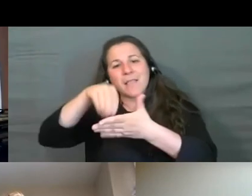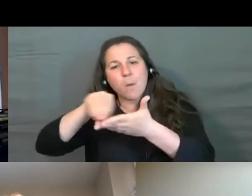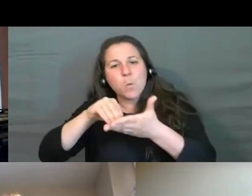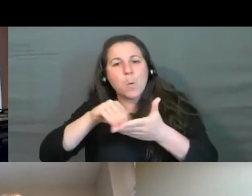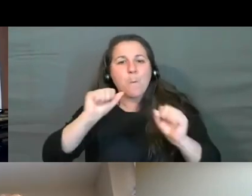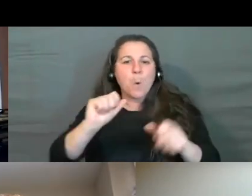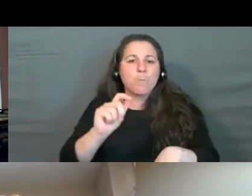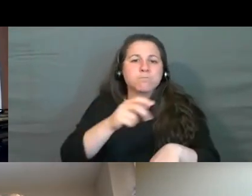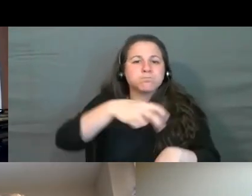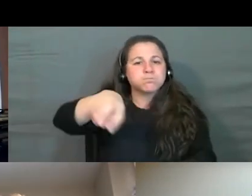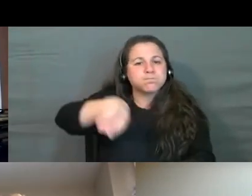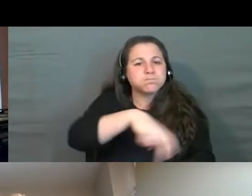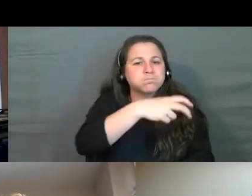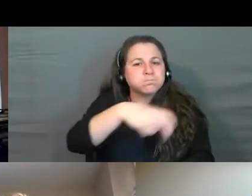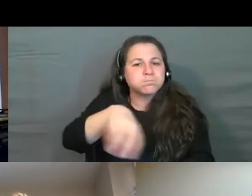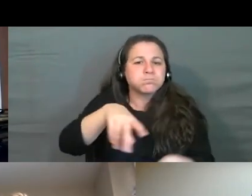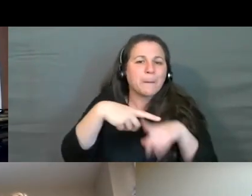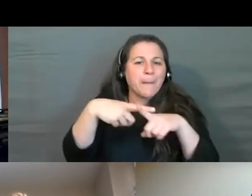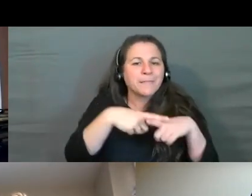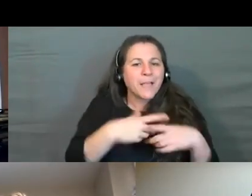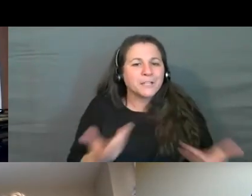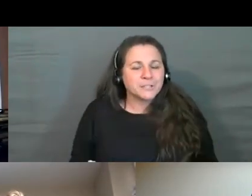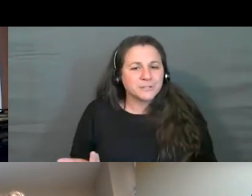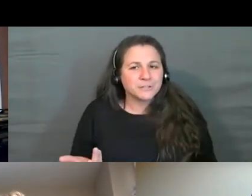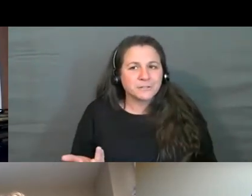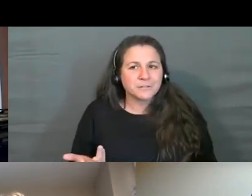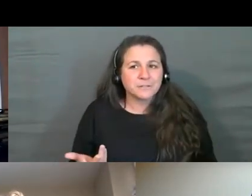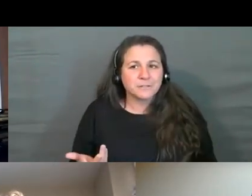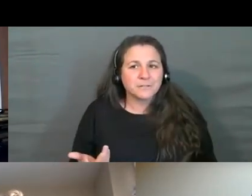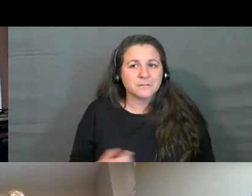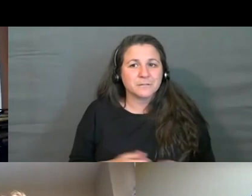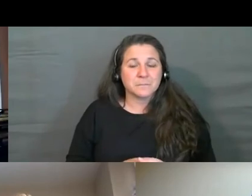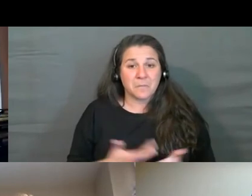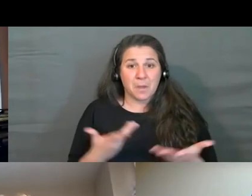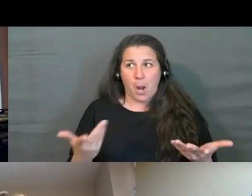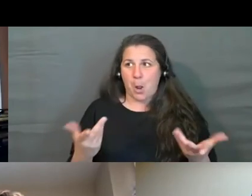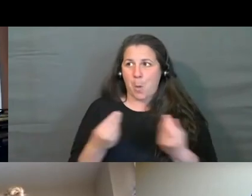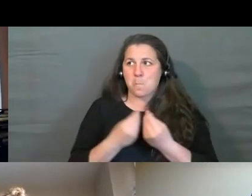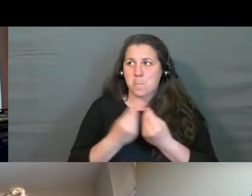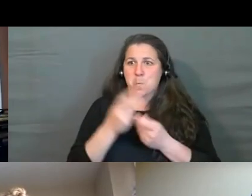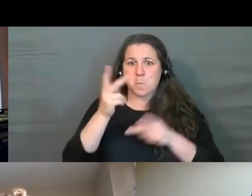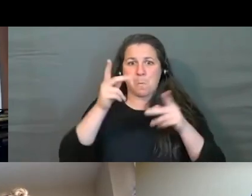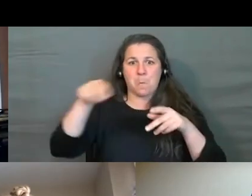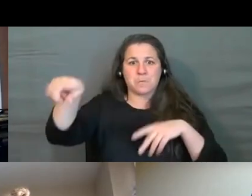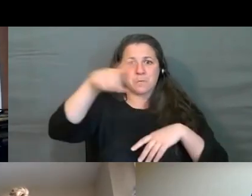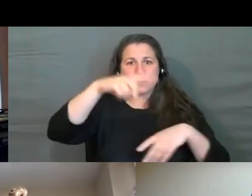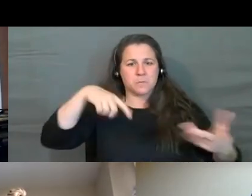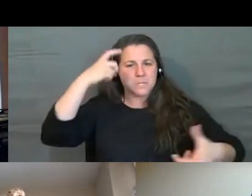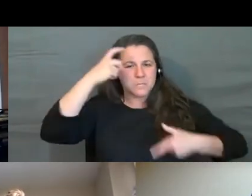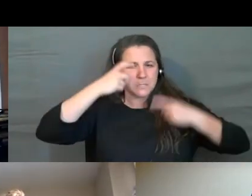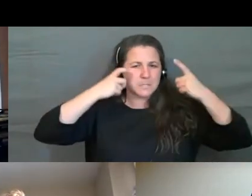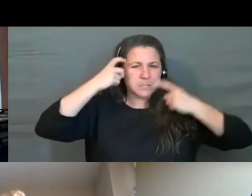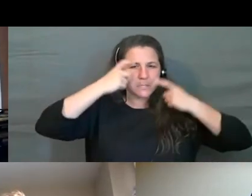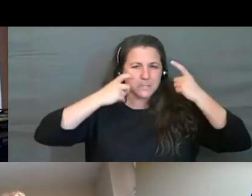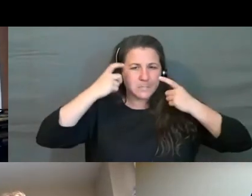bureau. Donc, puis moi, ce que je regarde, il y a tellement de gens qui se penchent là-dessus que même les inconvénients qu'on voit